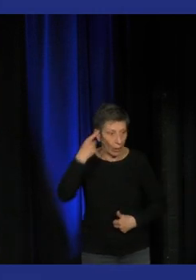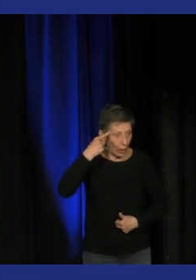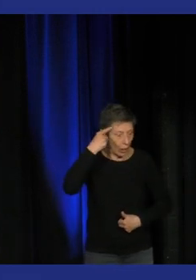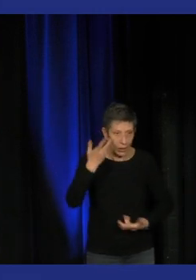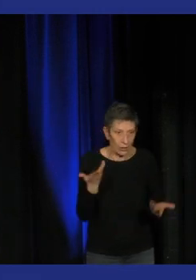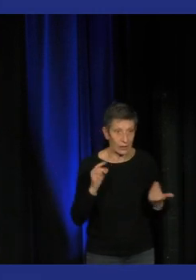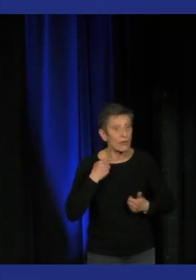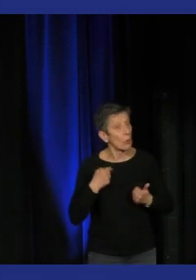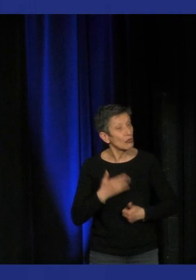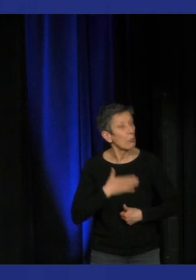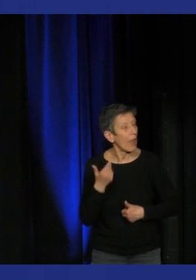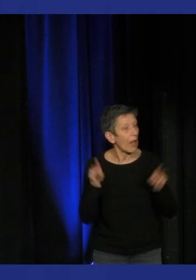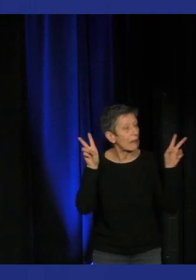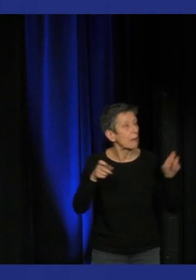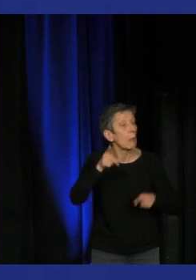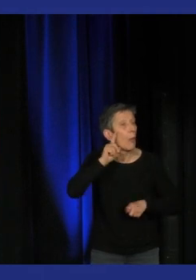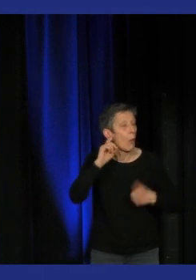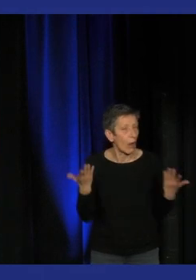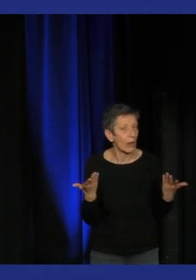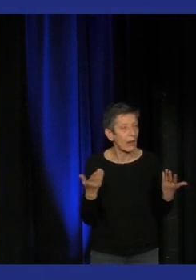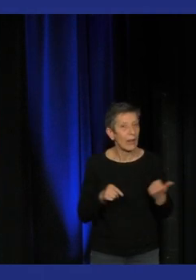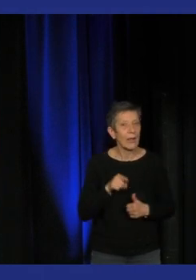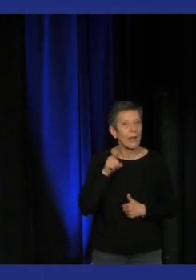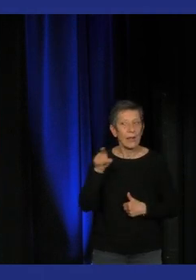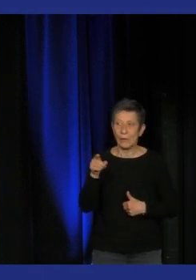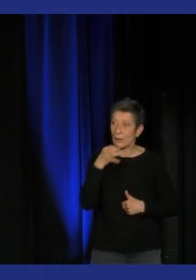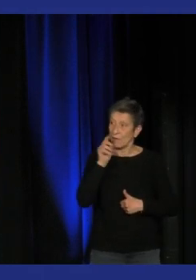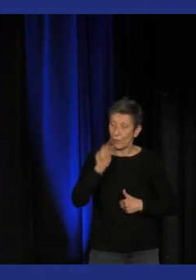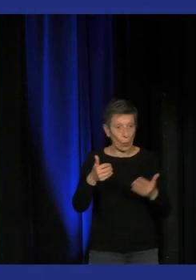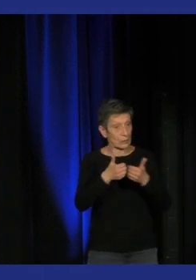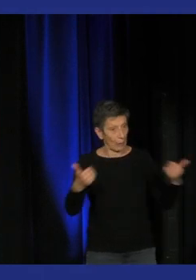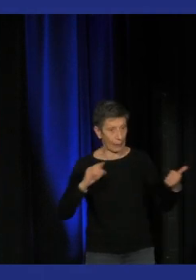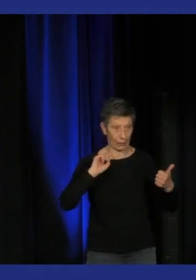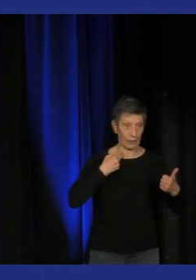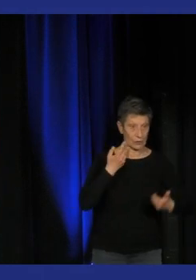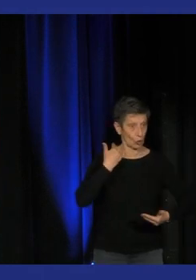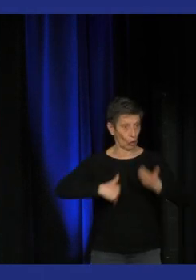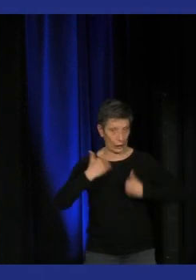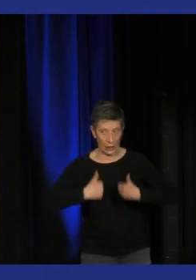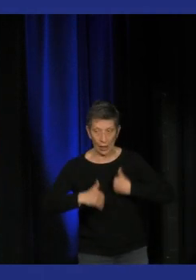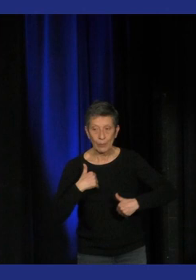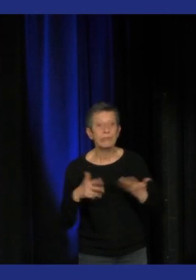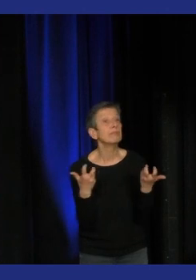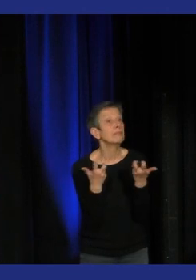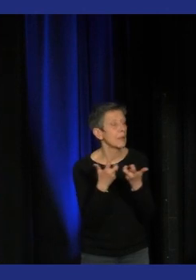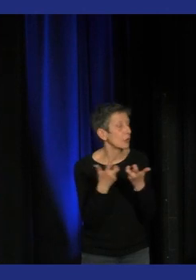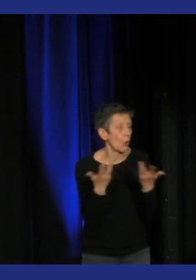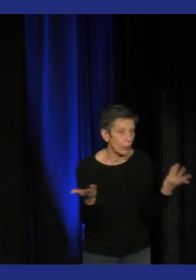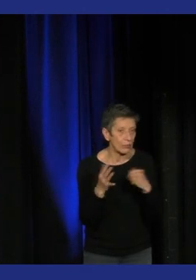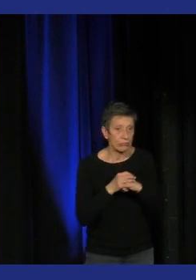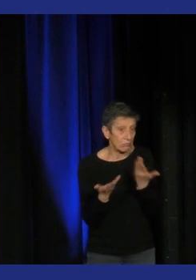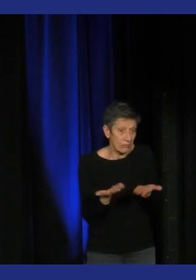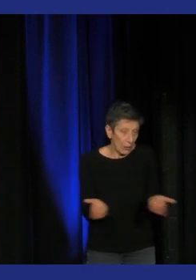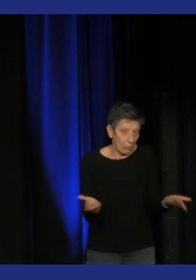augmente souvent le handicap. J'aime beaucoup ce titre parce que justement, il montre la distinction à faire entre déficience et handicap. Alors, donnons une illustration